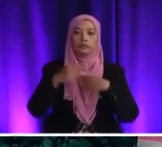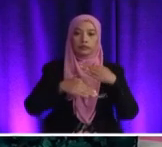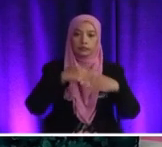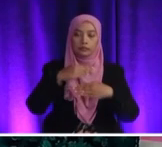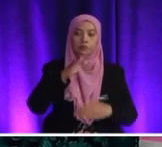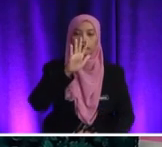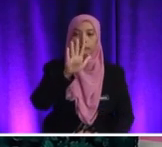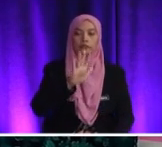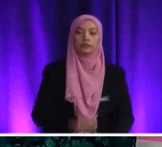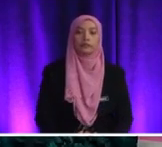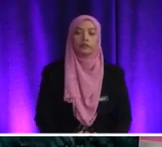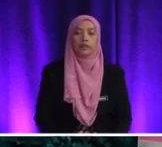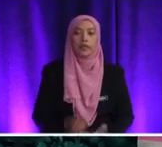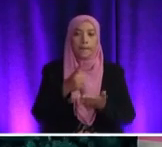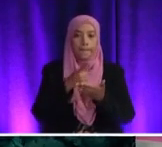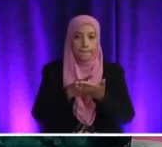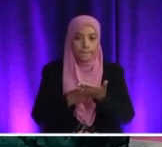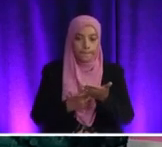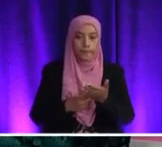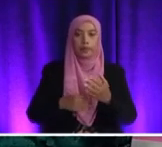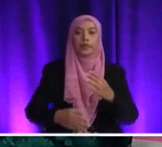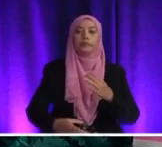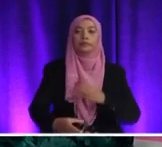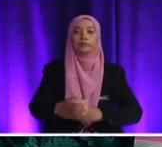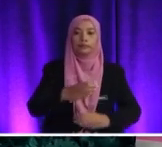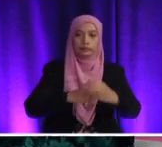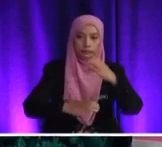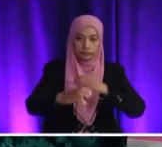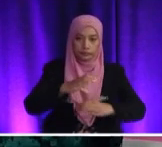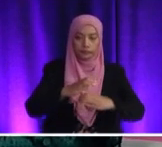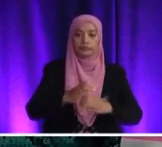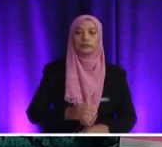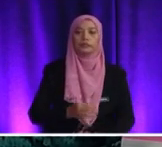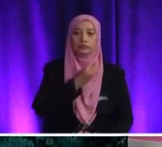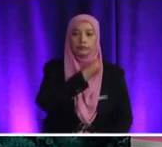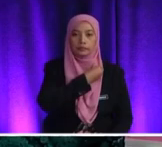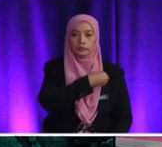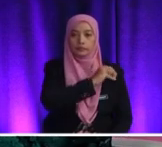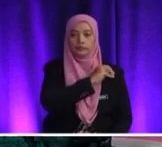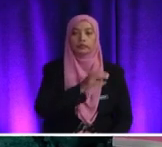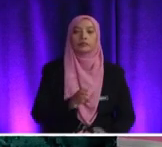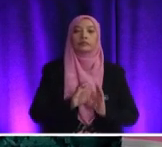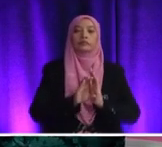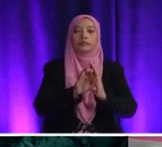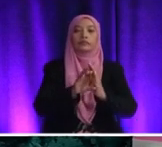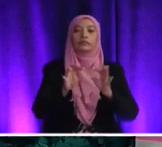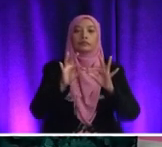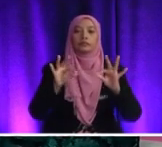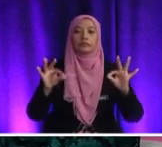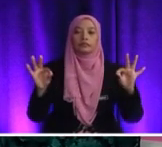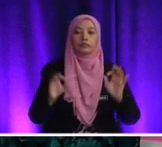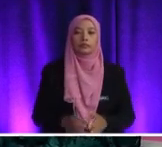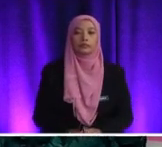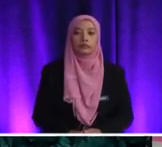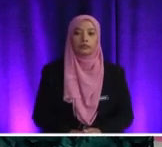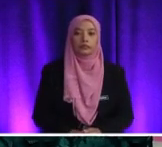fokus cita-cita mereka Apakah ke boleh pas Arjuna mereka Jadi Cek gue tunjukin dicontoh ayat kadang-kadang